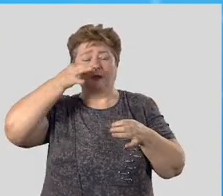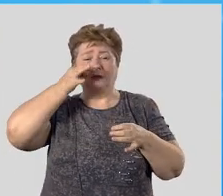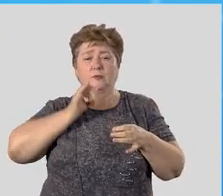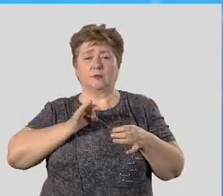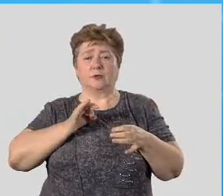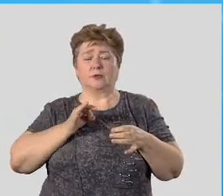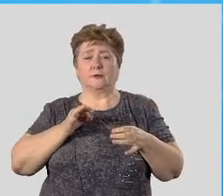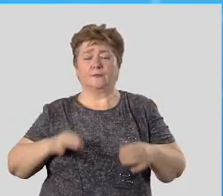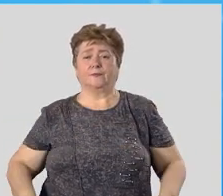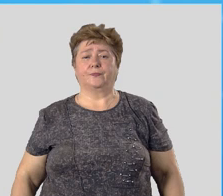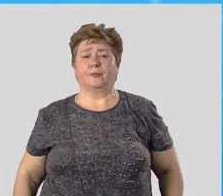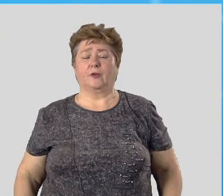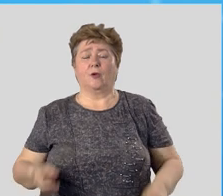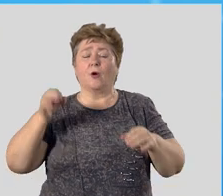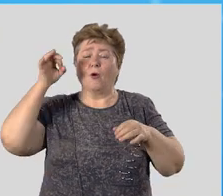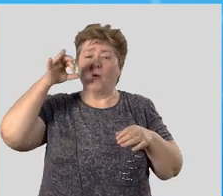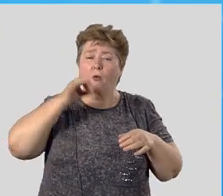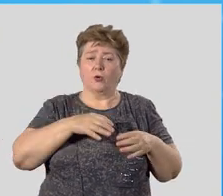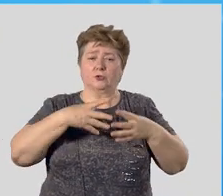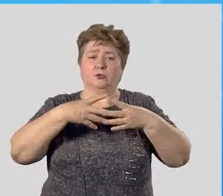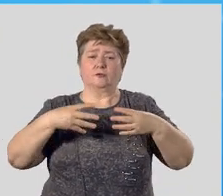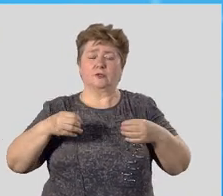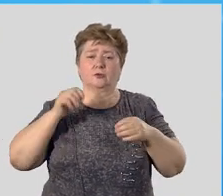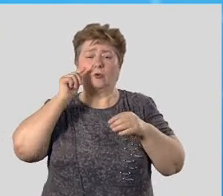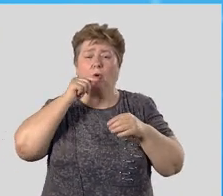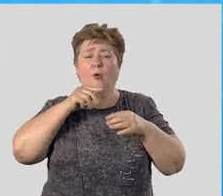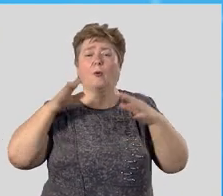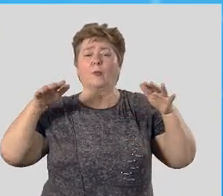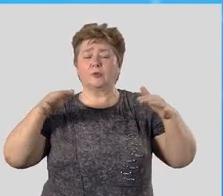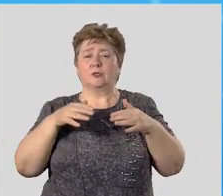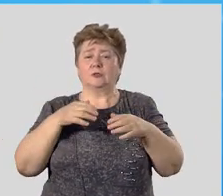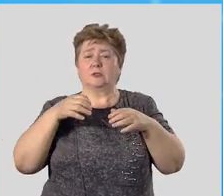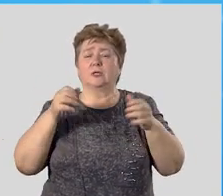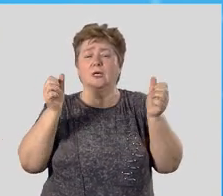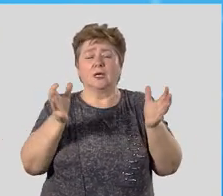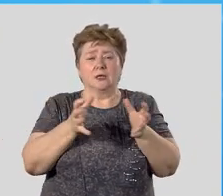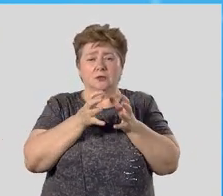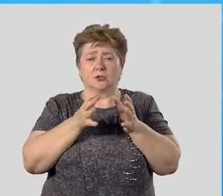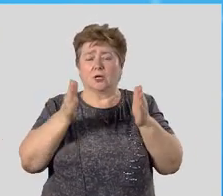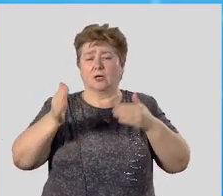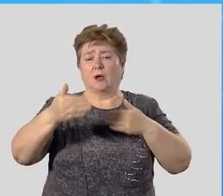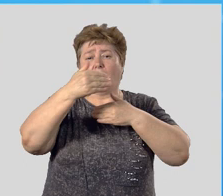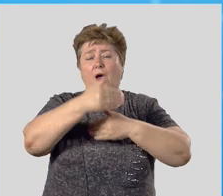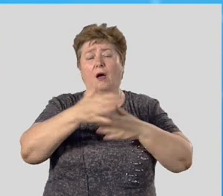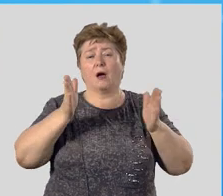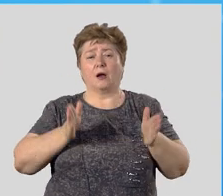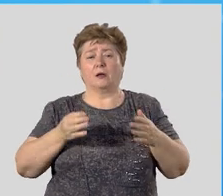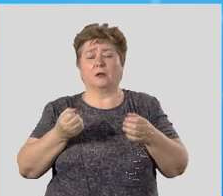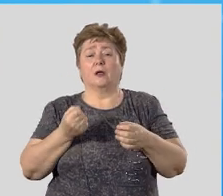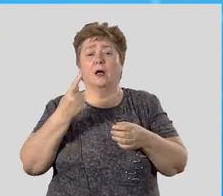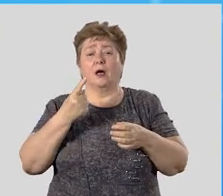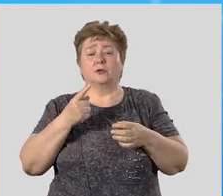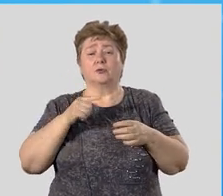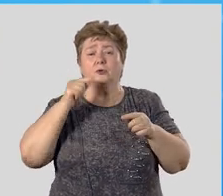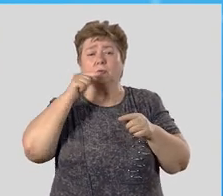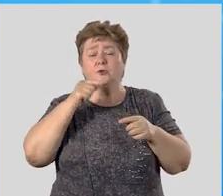эксперименты. Осенью и весной птиц содержали в специальной клетке, откуда они